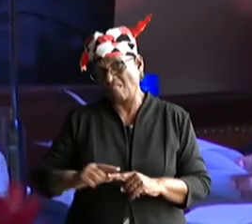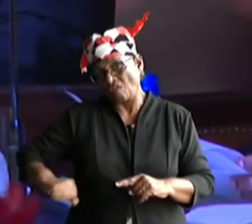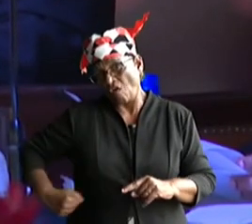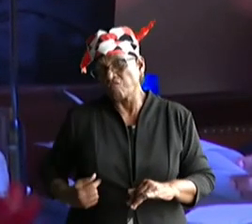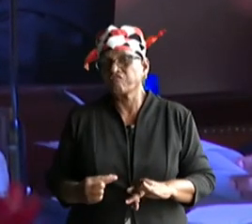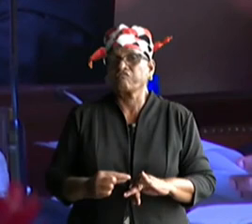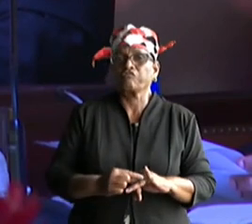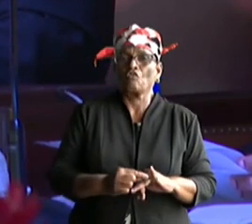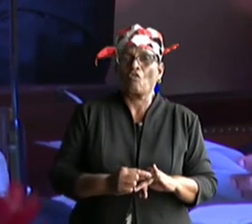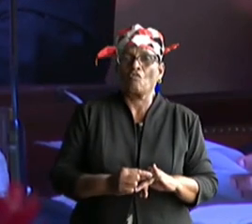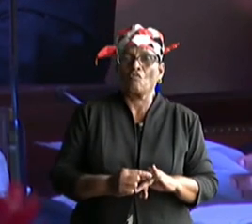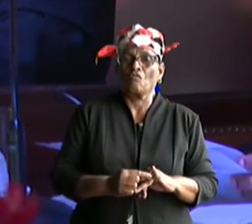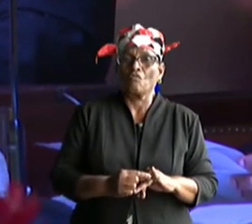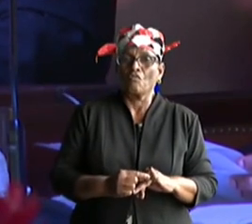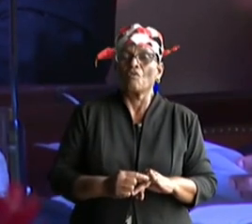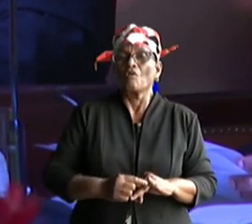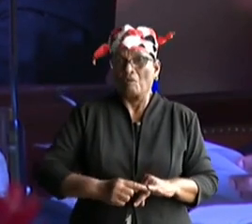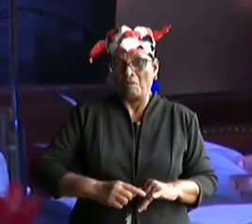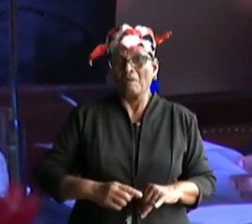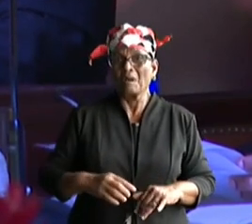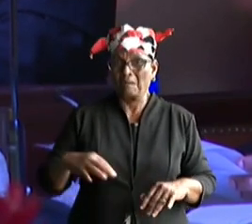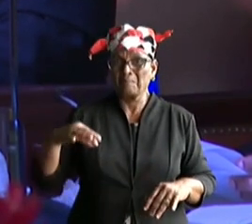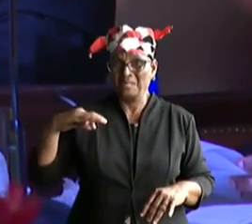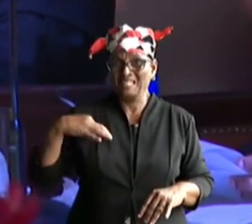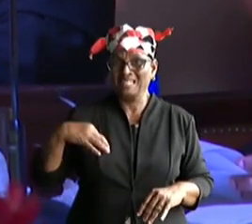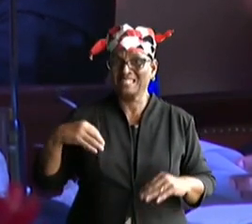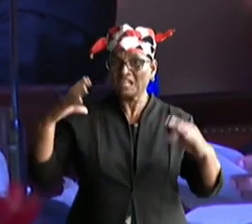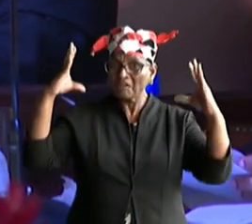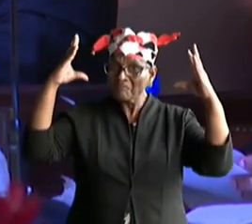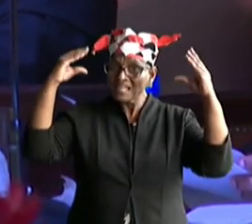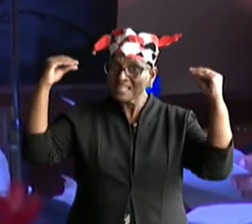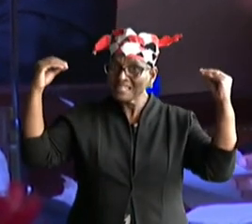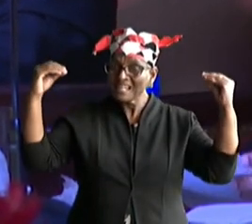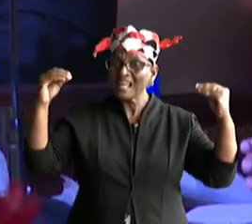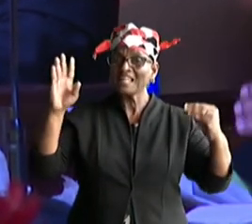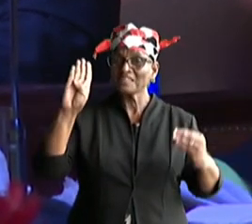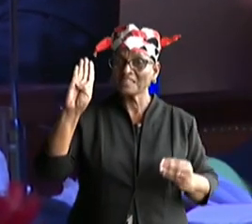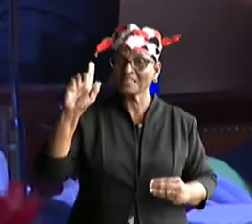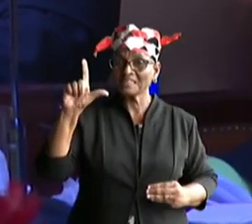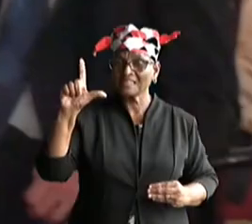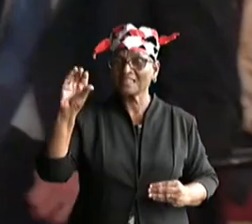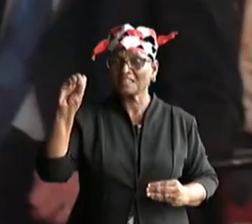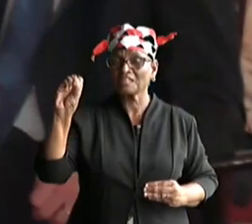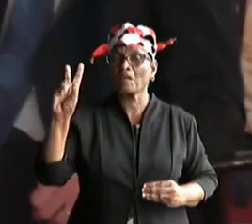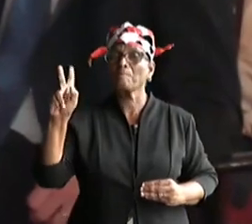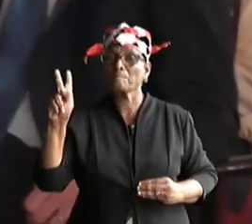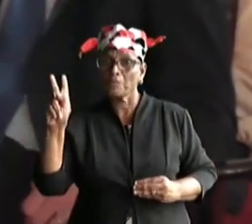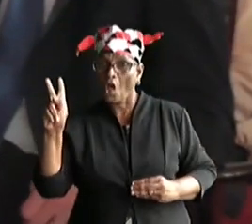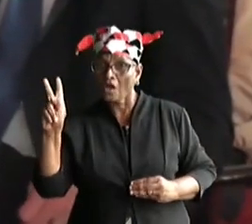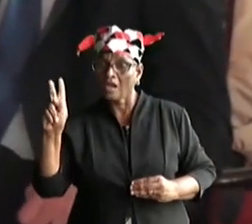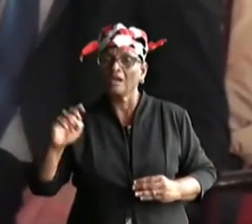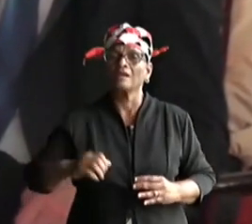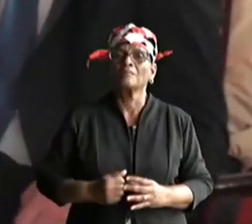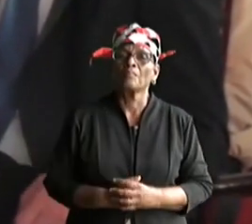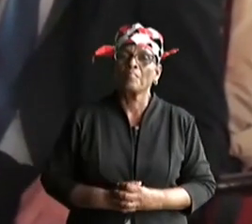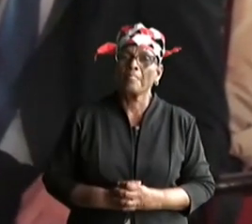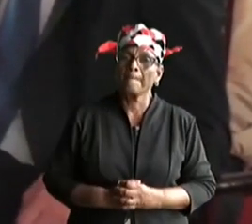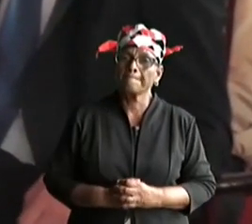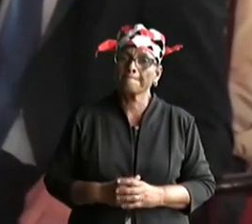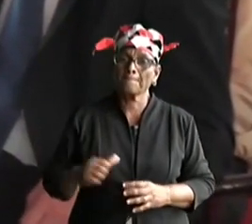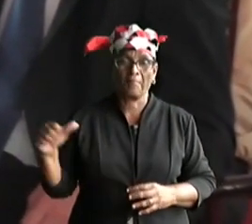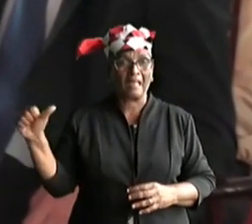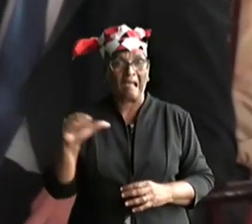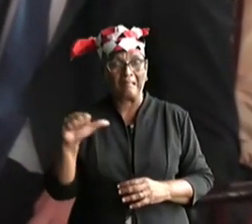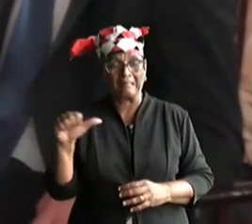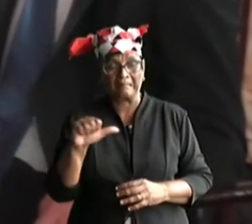de minister Stef Blok van Buitenlandse Zaken van het Koninkrijk der Nederlanden, de minister Ernesto